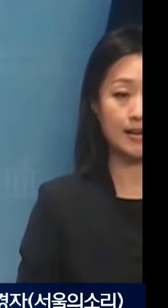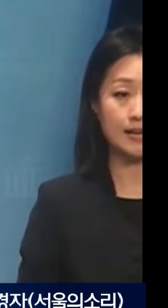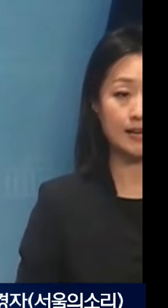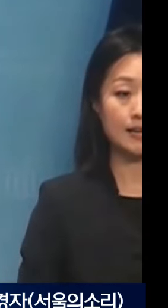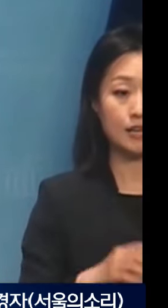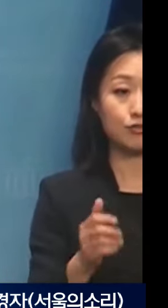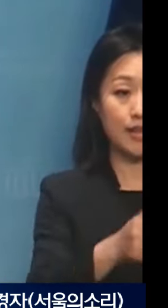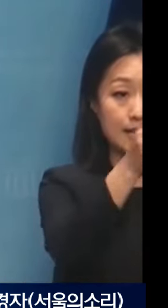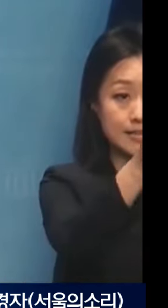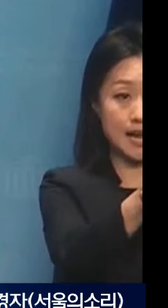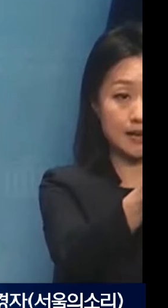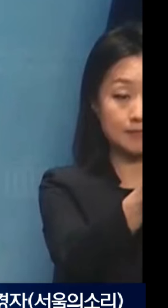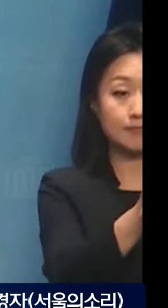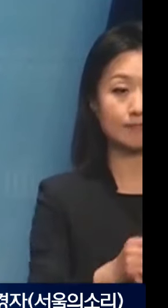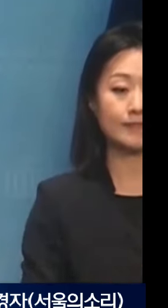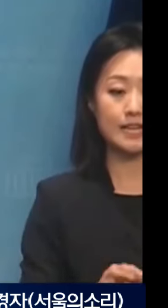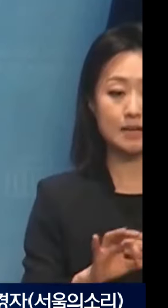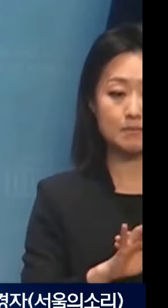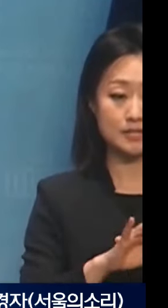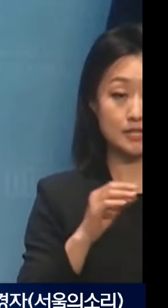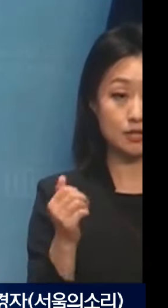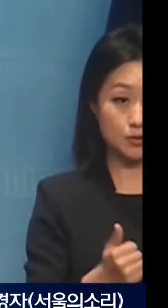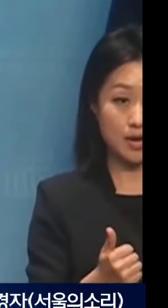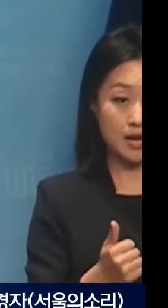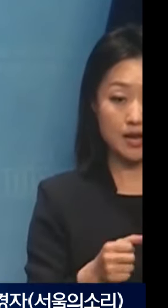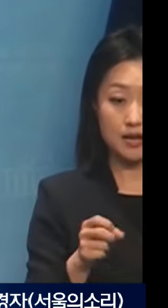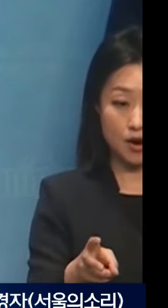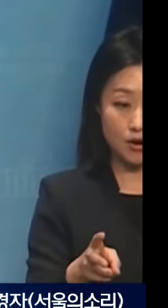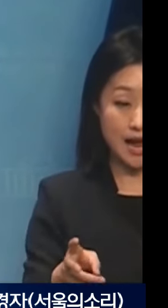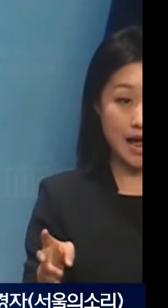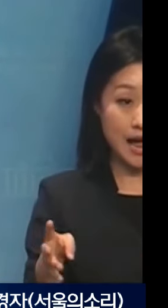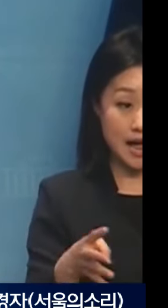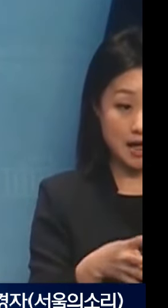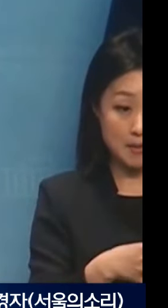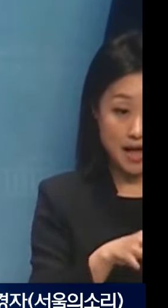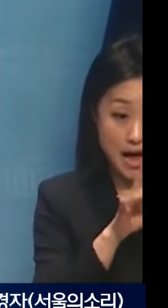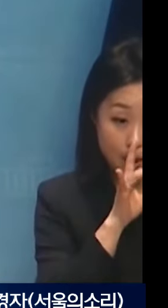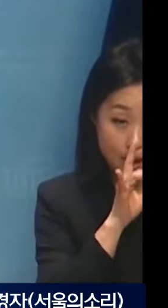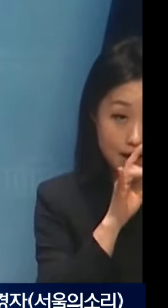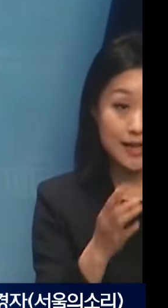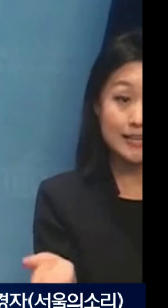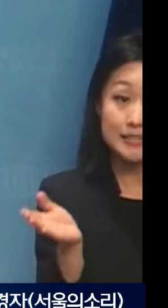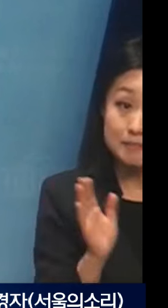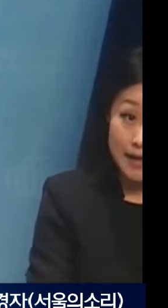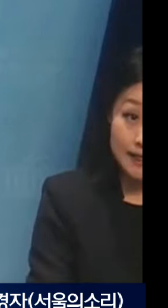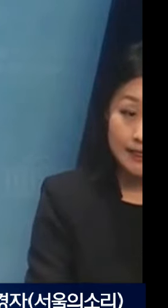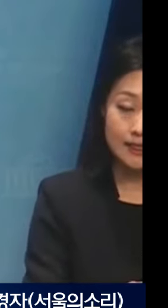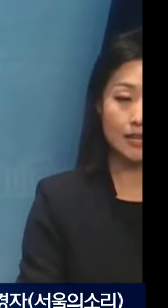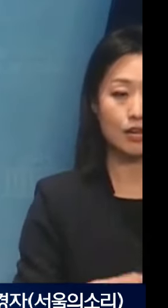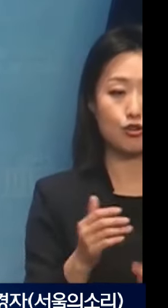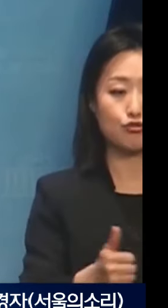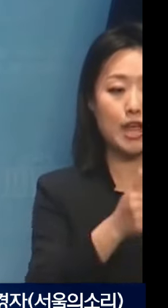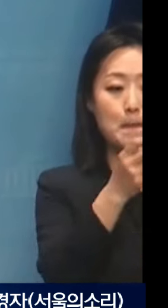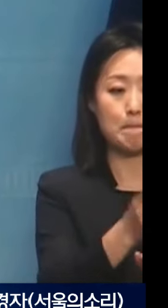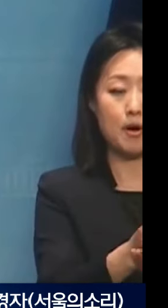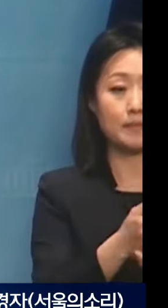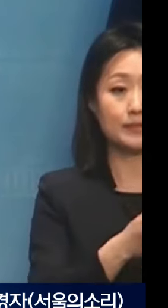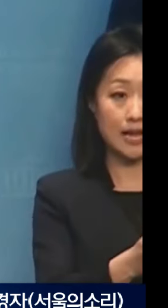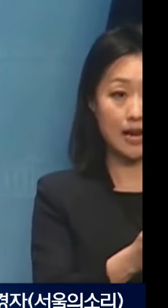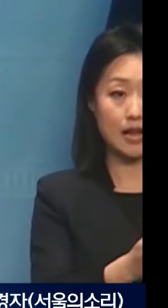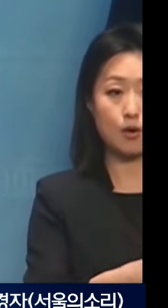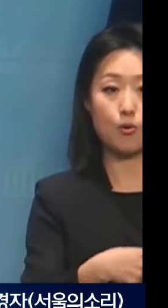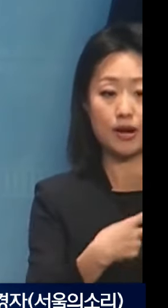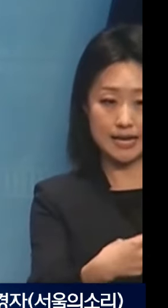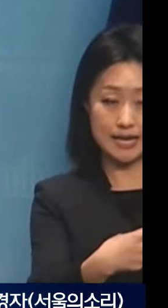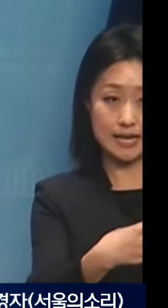김진표 의장은 임시회 소집을 위한 여야 합의가 불발되더라도 국회법이 부여한 권한에 따라 5월 2일 본회의를